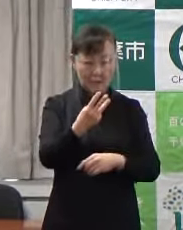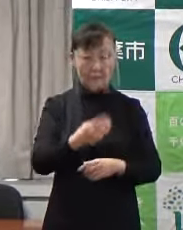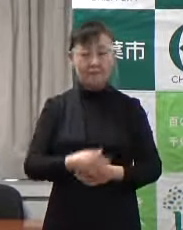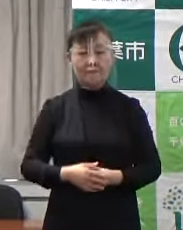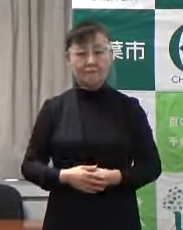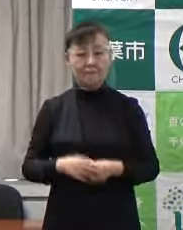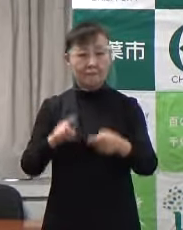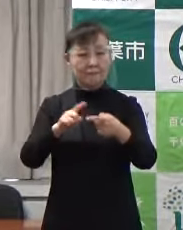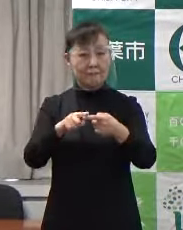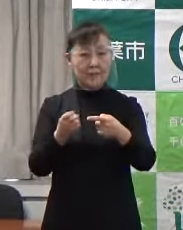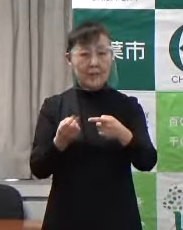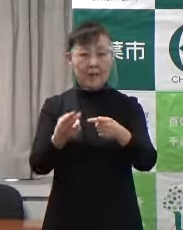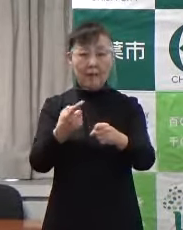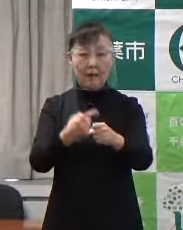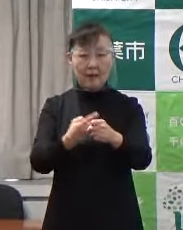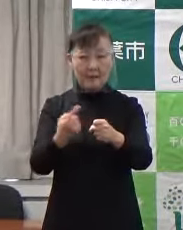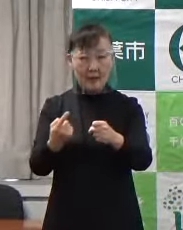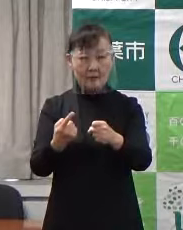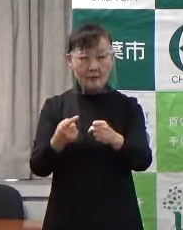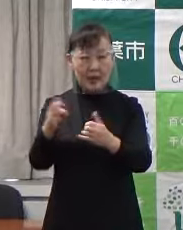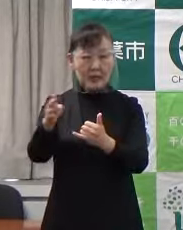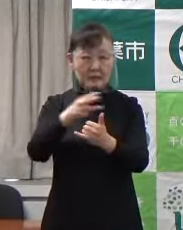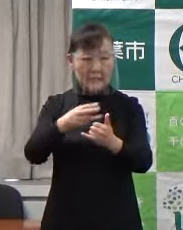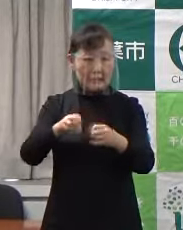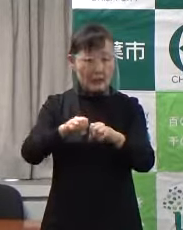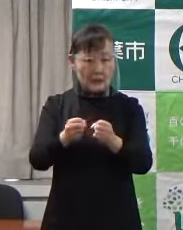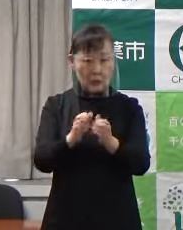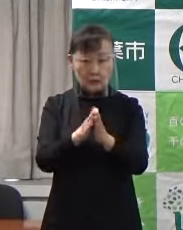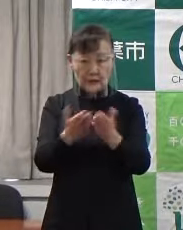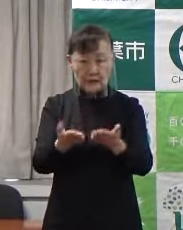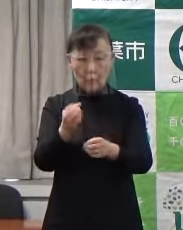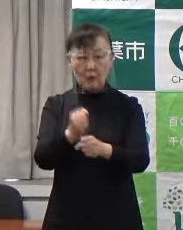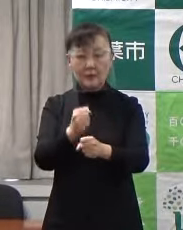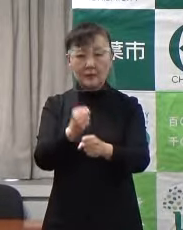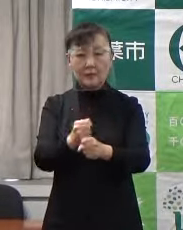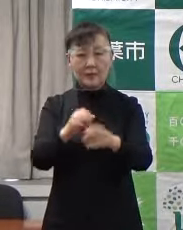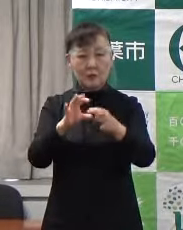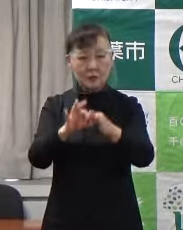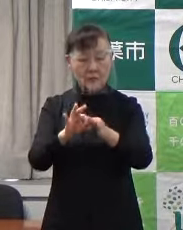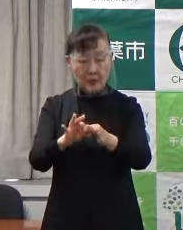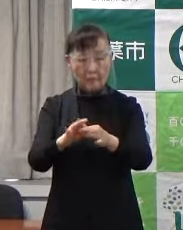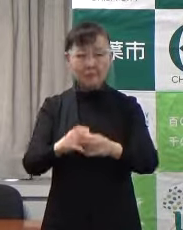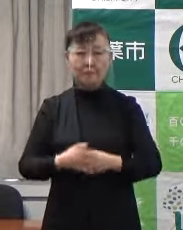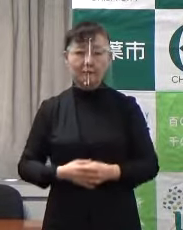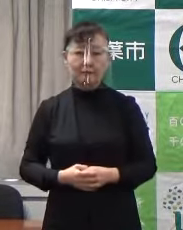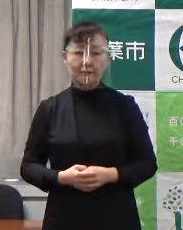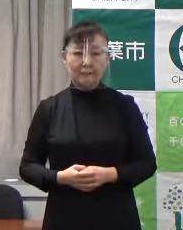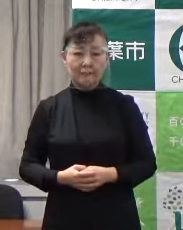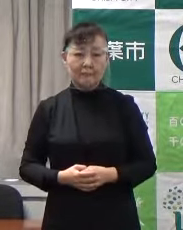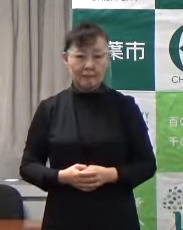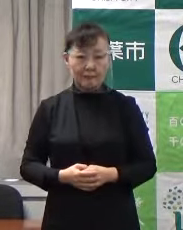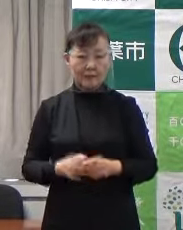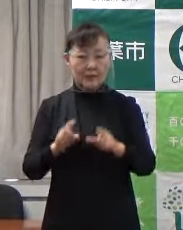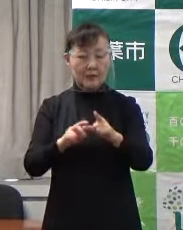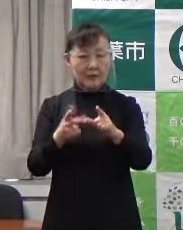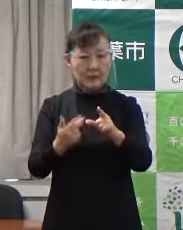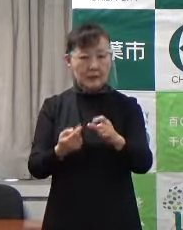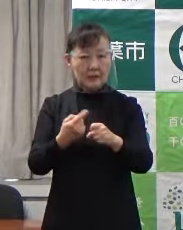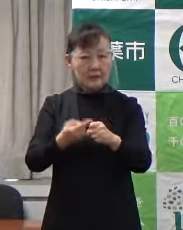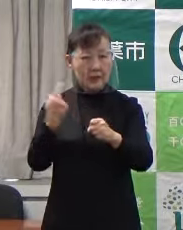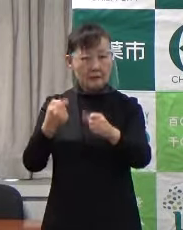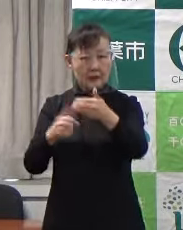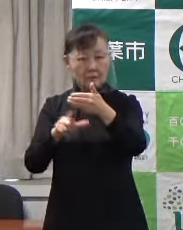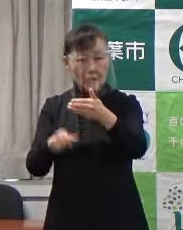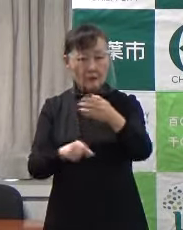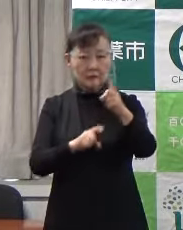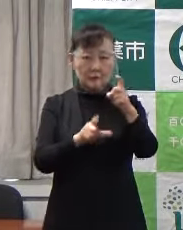ります。1点目は令和元年災害記録誌の作成についてであります。千葉市は昨年9月から10月に